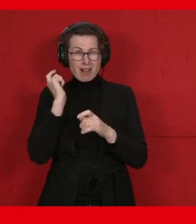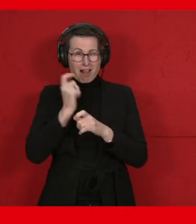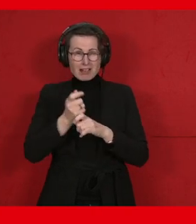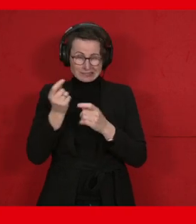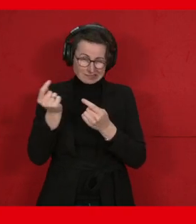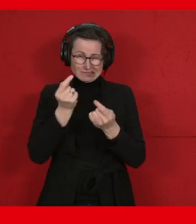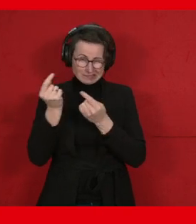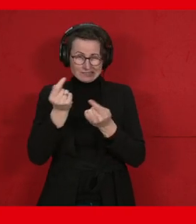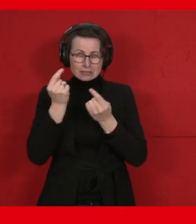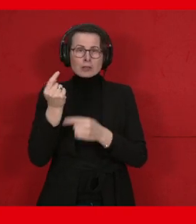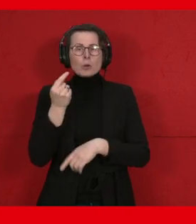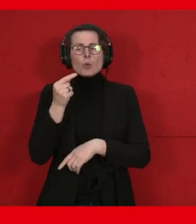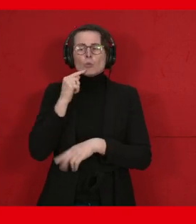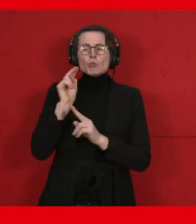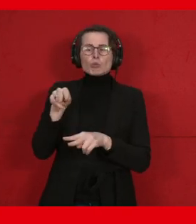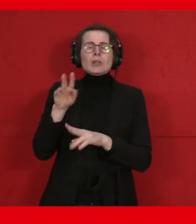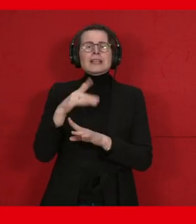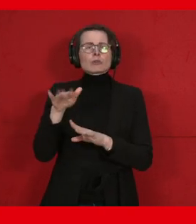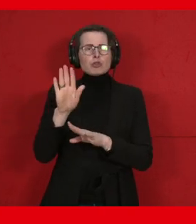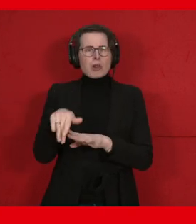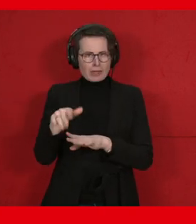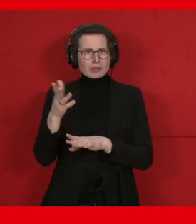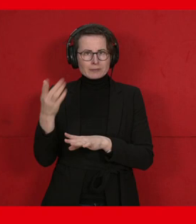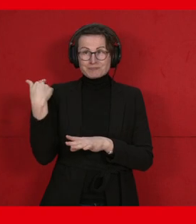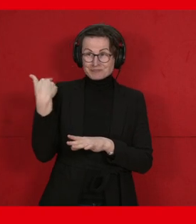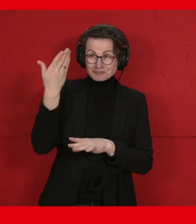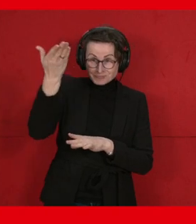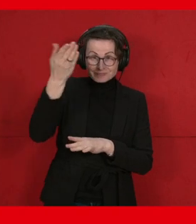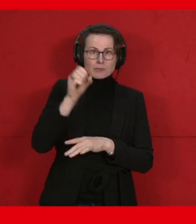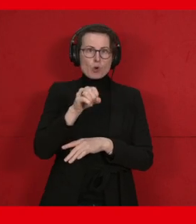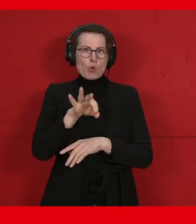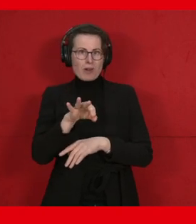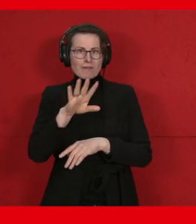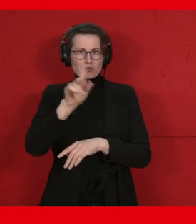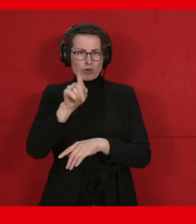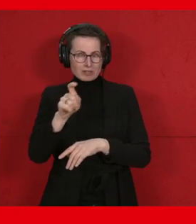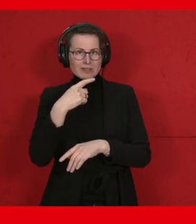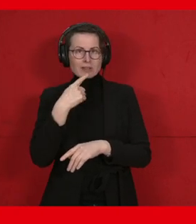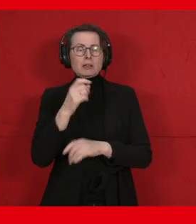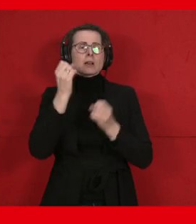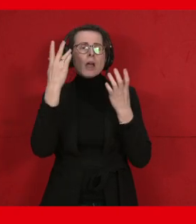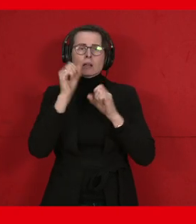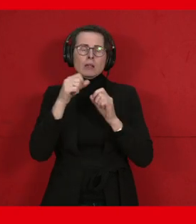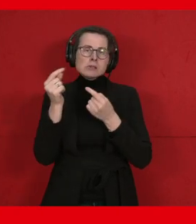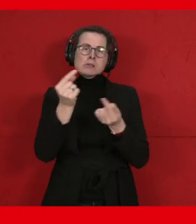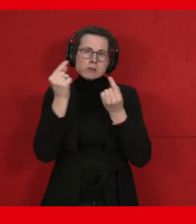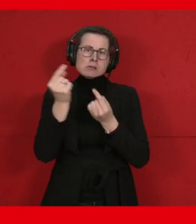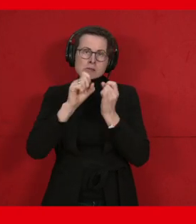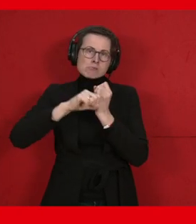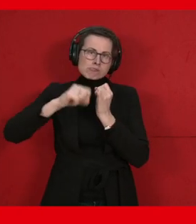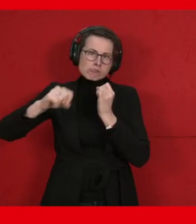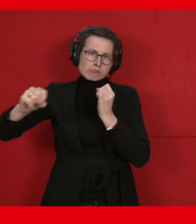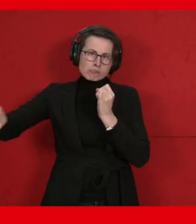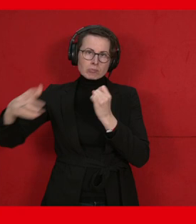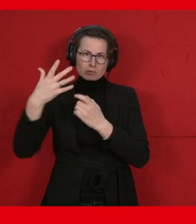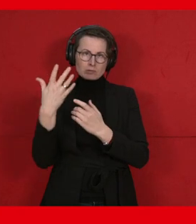ich würde sagen, das läuft nicht so schlecht, ist genau das, was Olaf Scholz gerade gesagt hat. Man kann sich ja unendlich austauschen über wünschenswerte